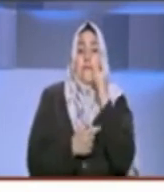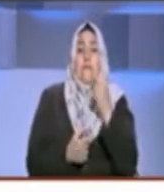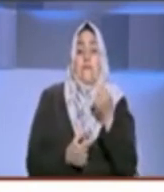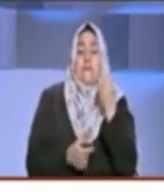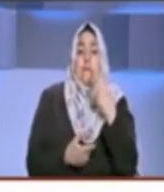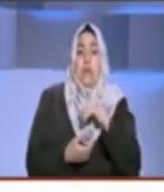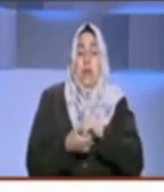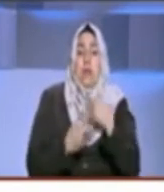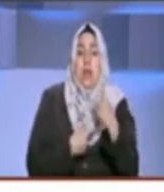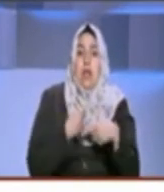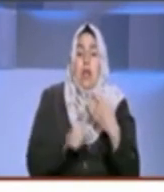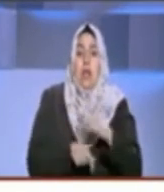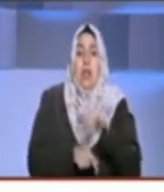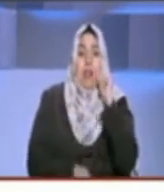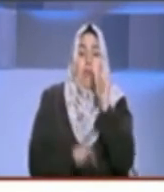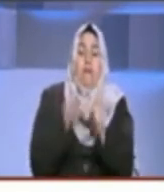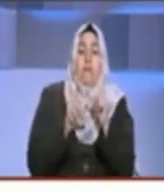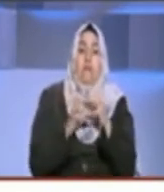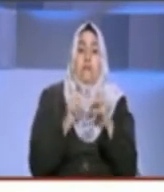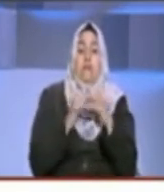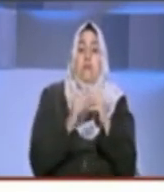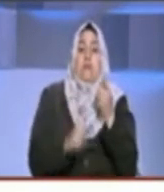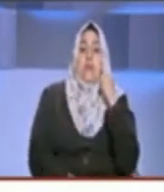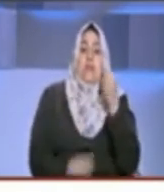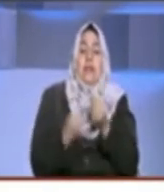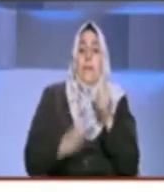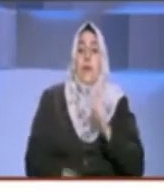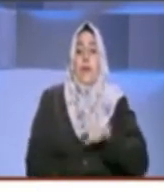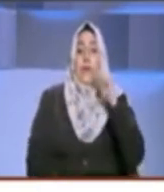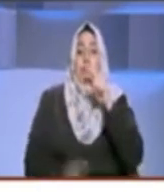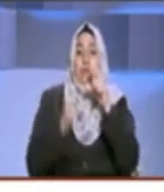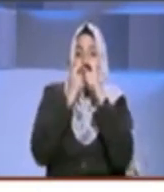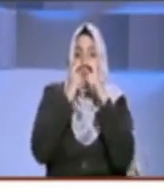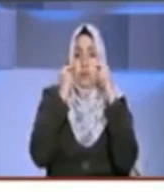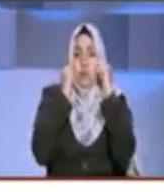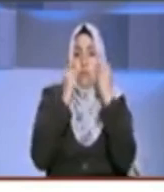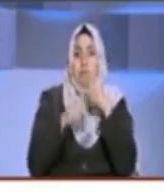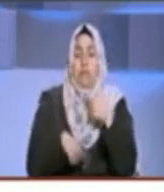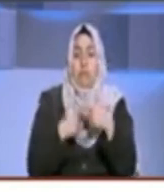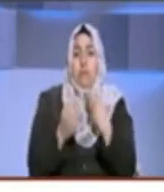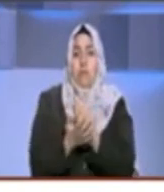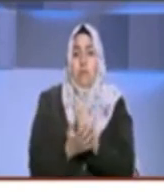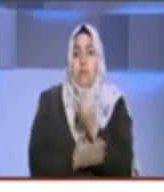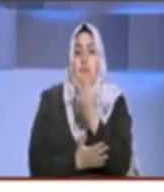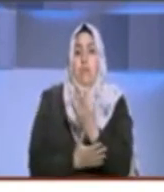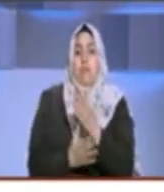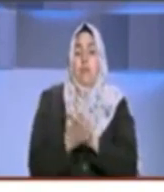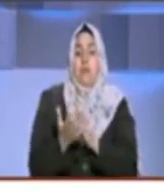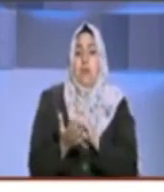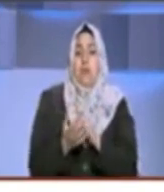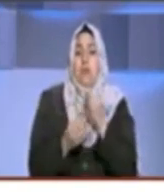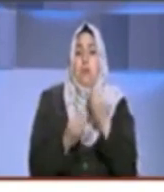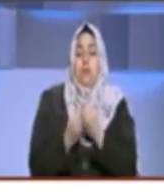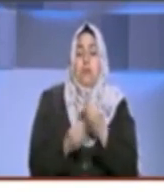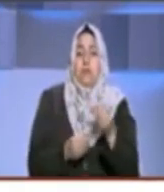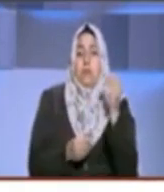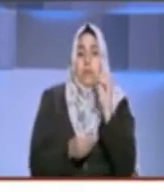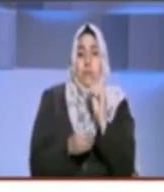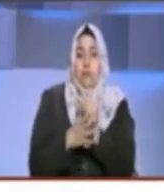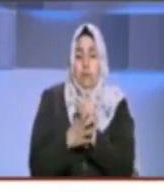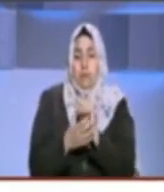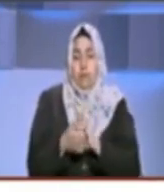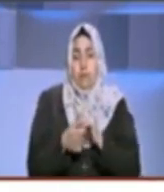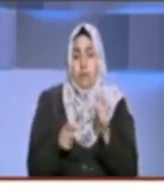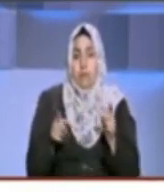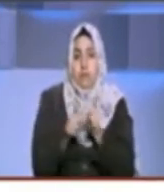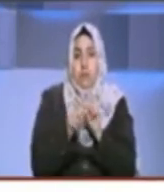الواقع على الافراد وعلى طريقه التعامل اليومي، وارتداء الكمامه كان المعطى الاول اللي حضرتك استعملته او اشرت اليه، وارتداء الكمامه في حد